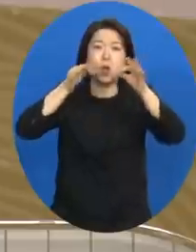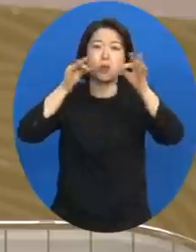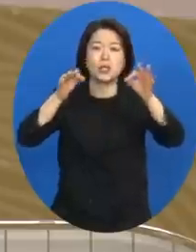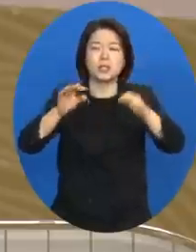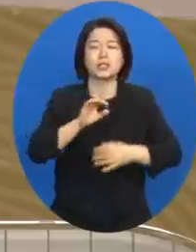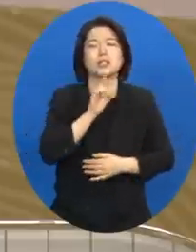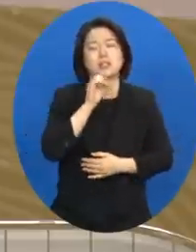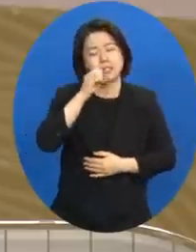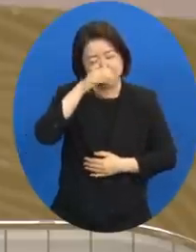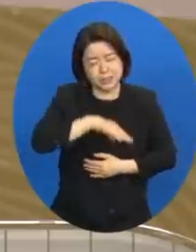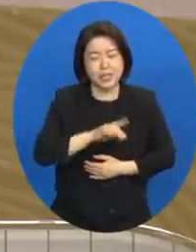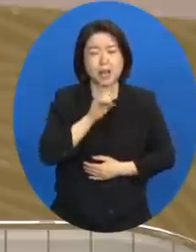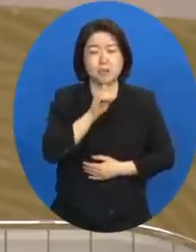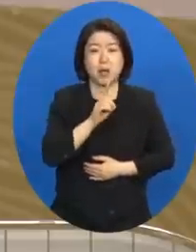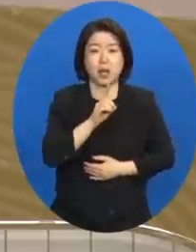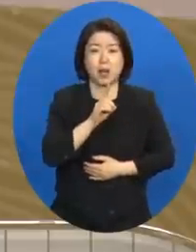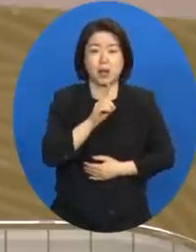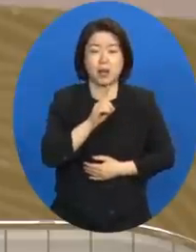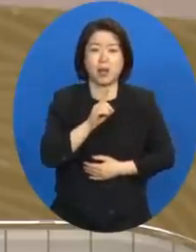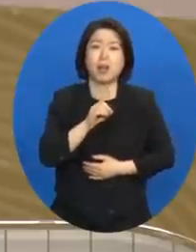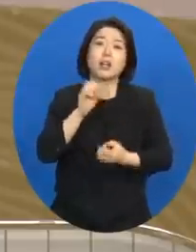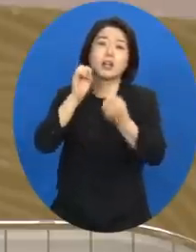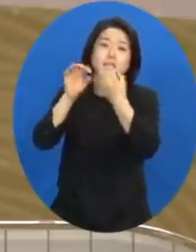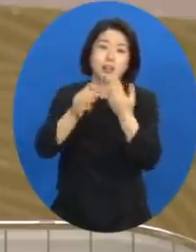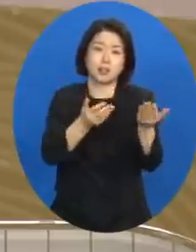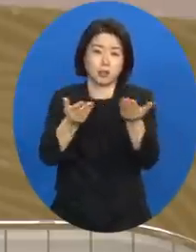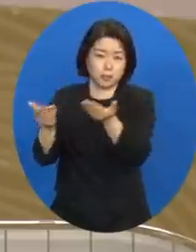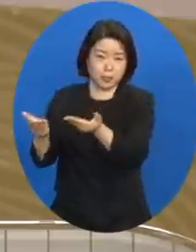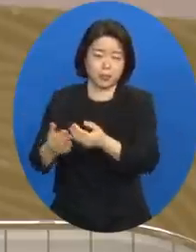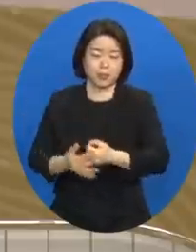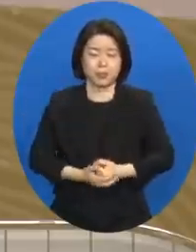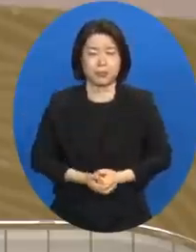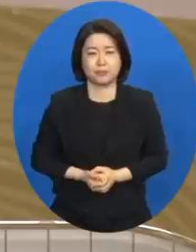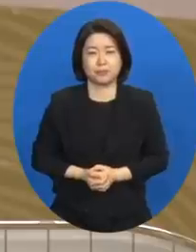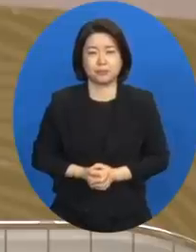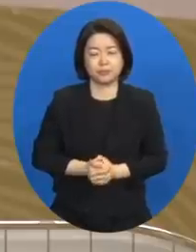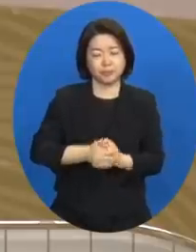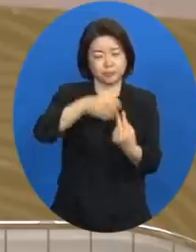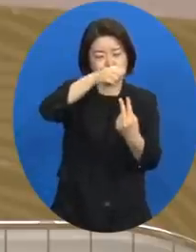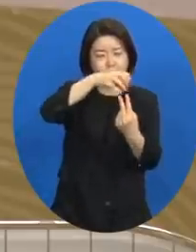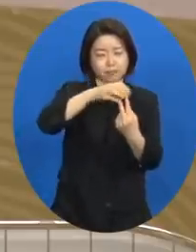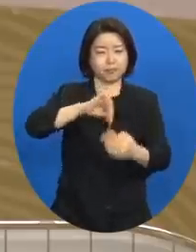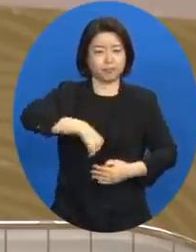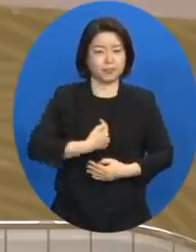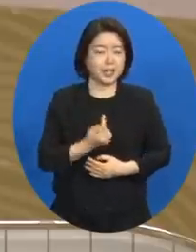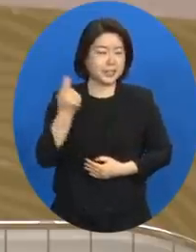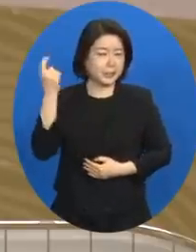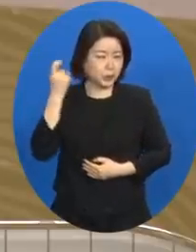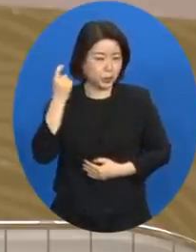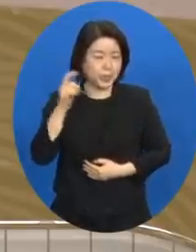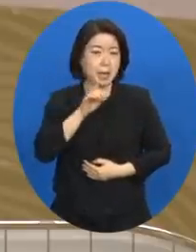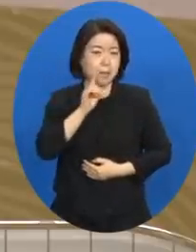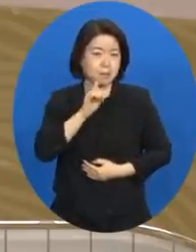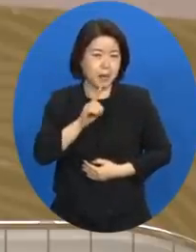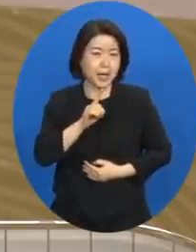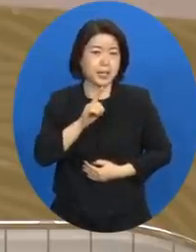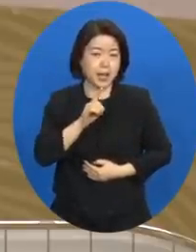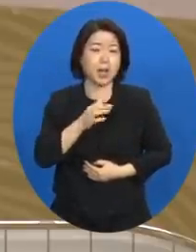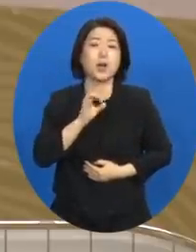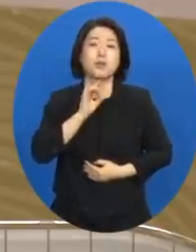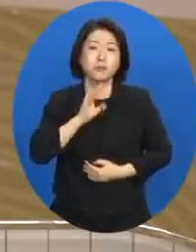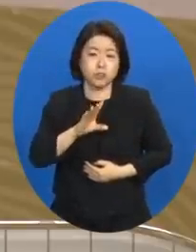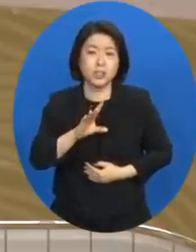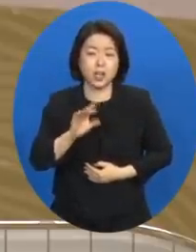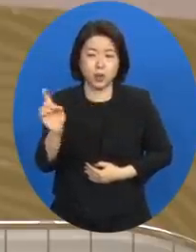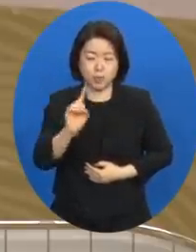소리다, 그렇게 대답을 합니다. 세례 요한이 자기를 소리라고 말한 것은 예를 들어서